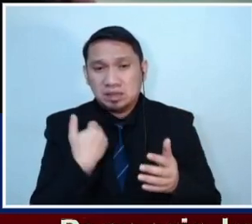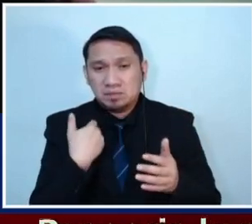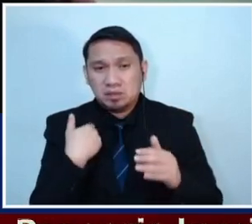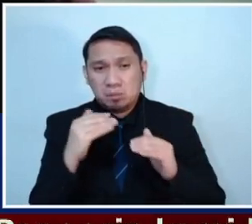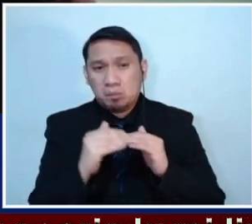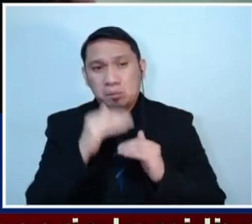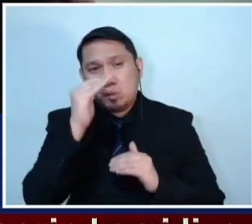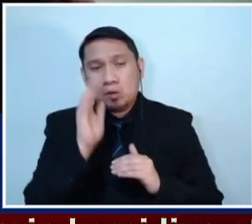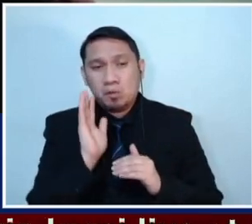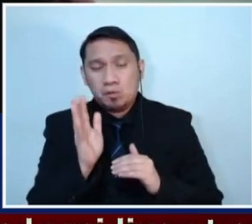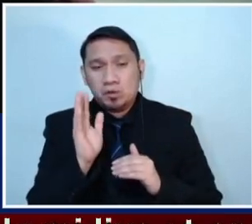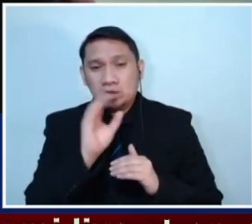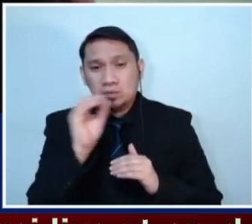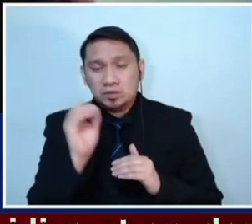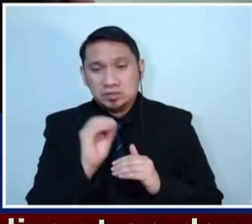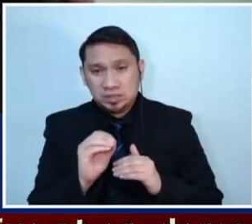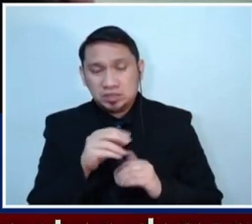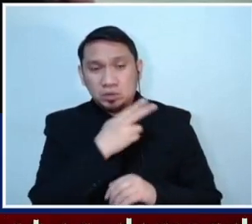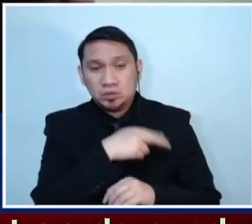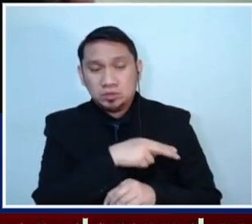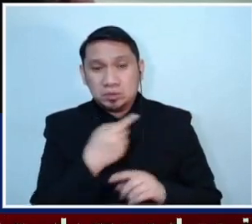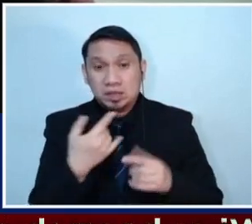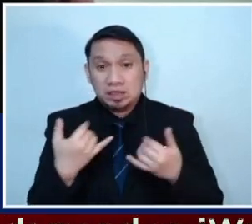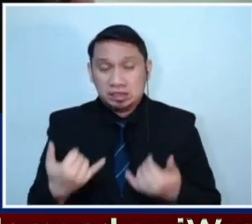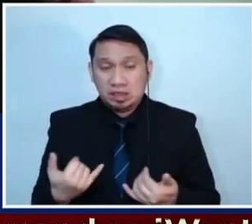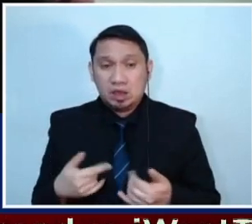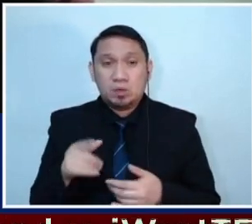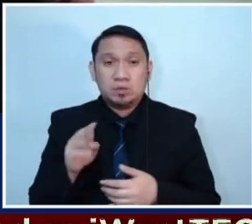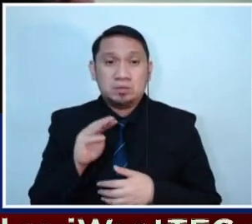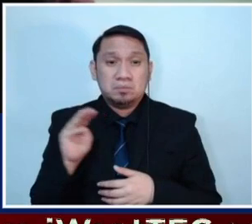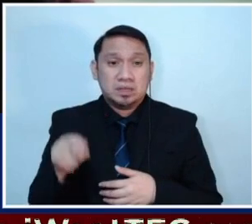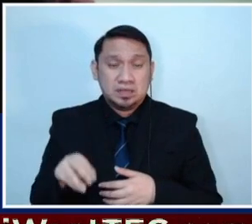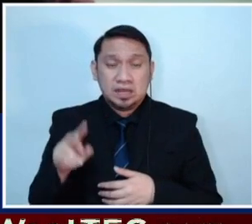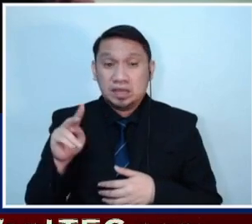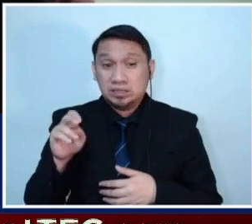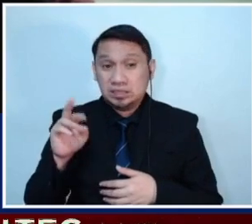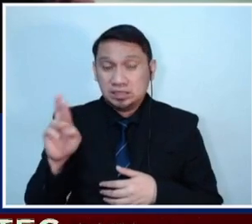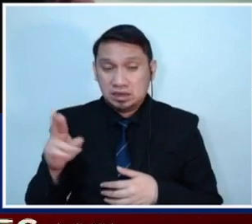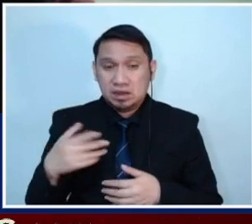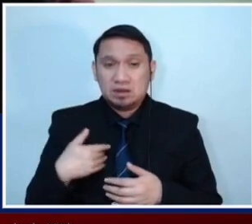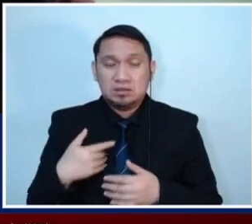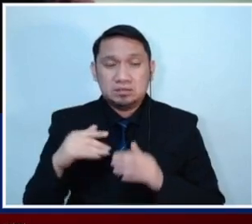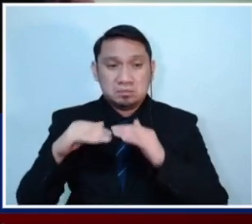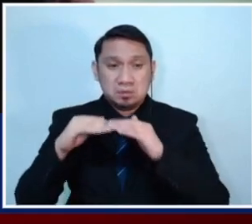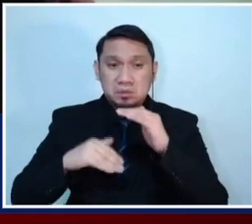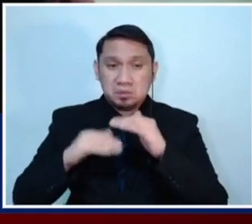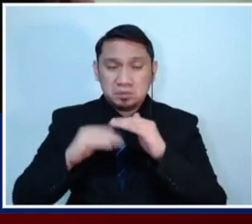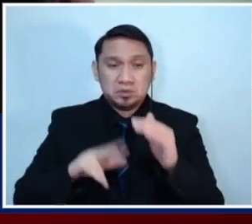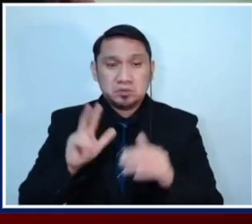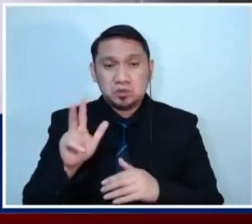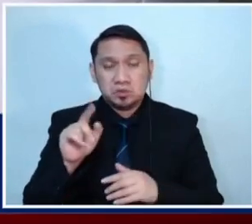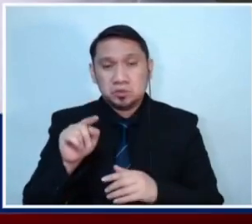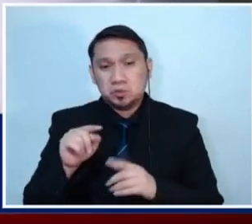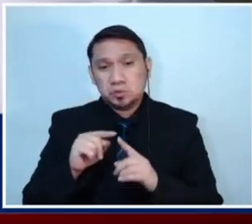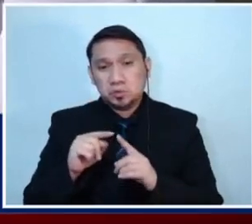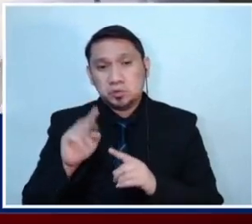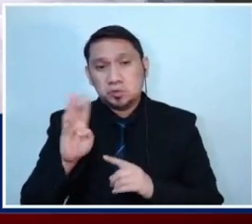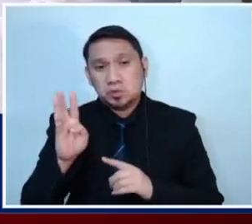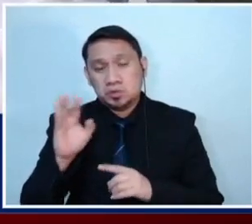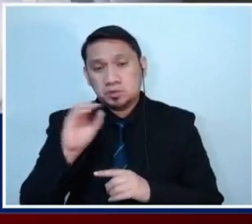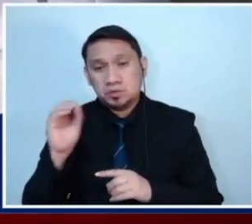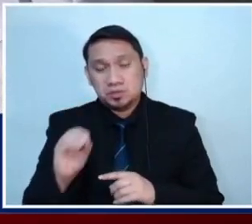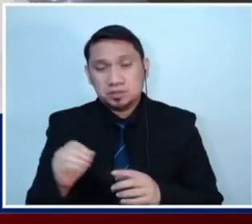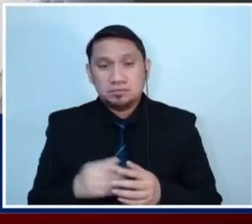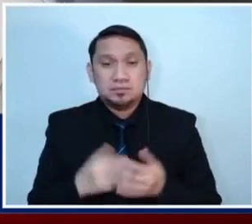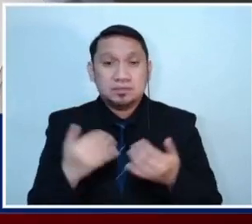na occupancy. Ang Metro Manila mababa na, 30 to 40% ganun or less. Sa ikatlong